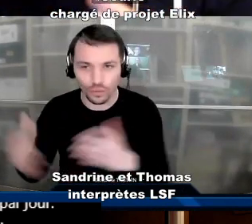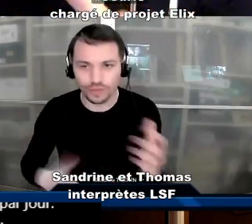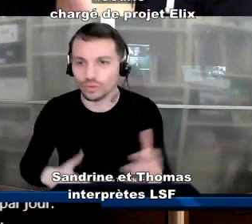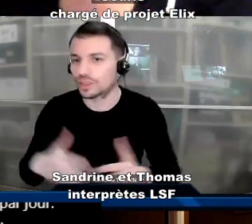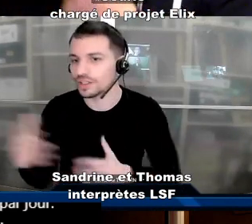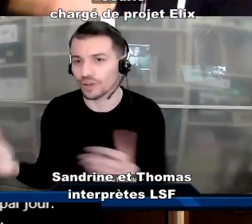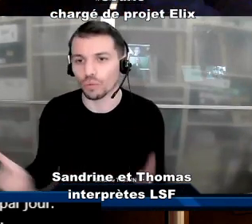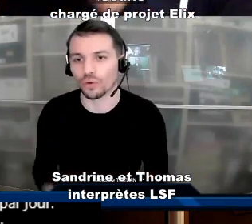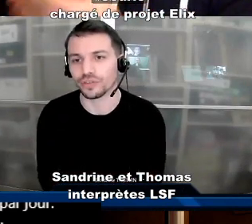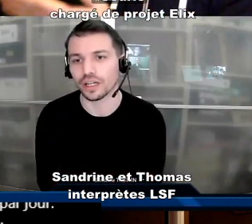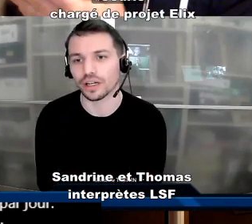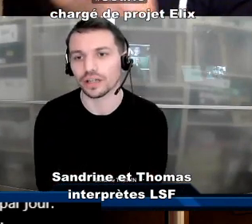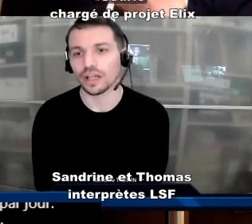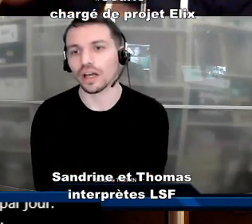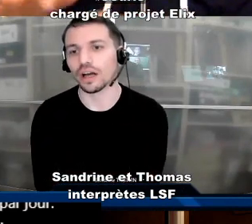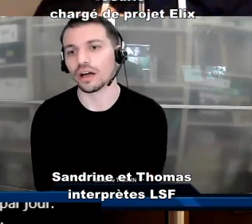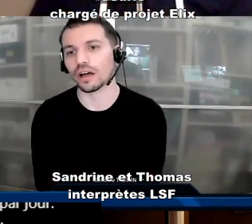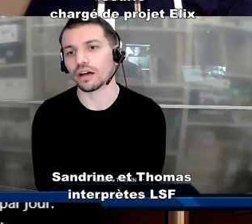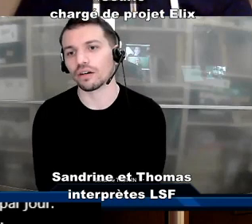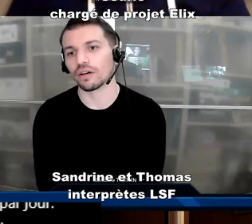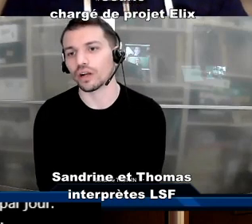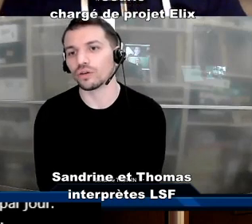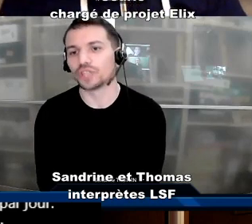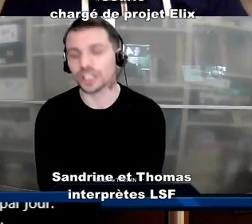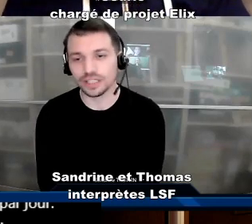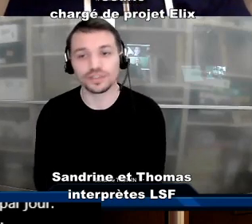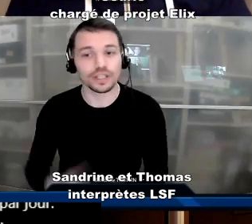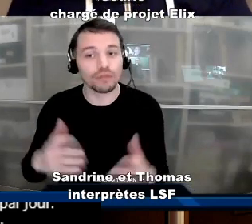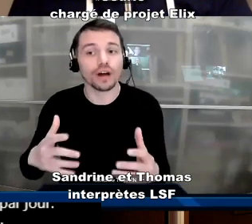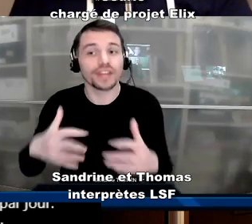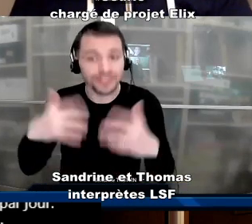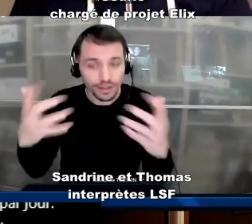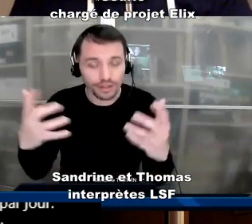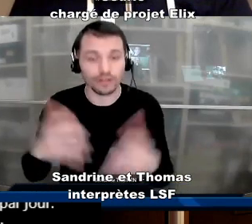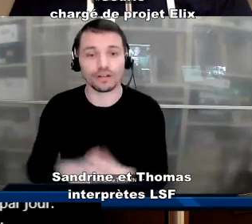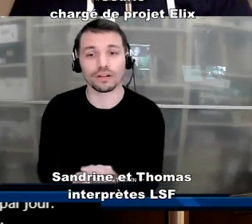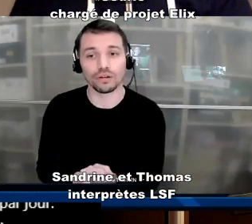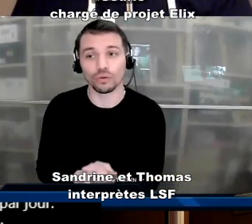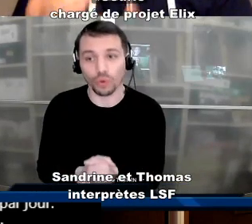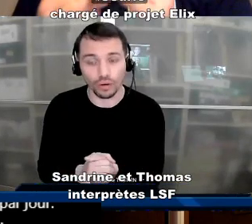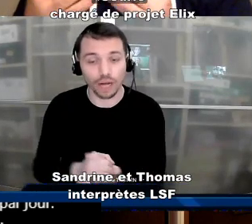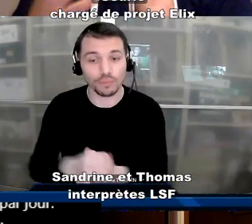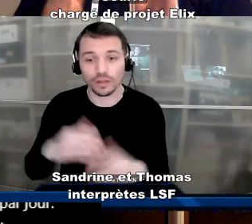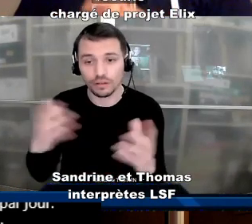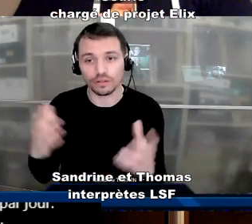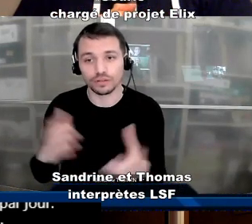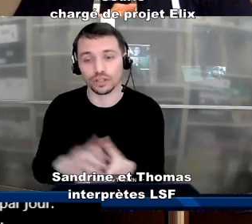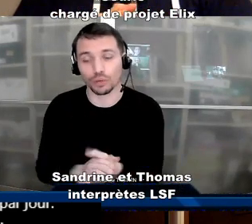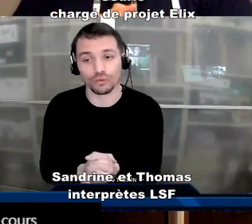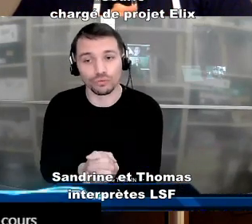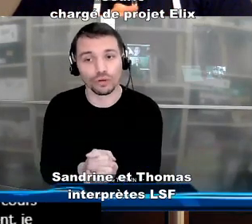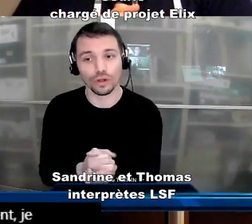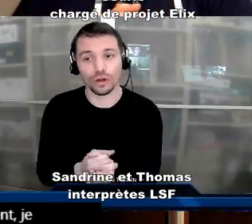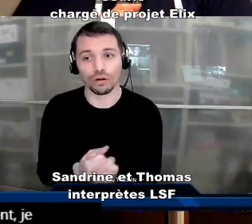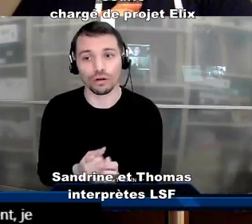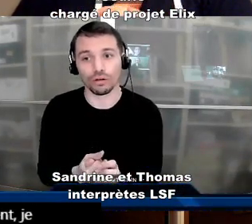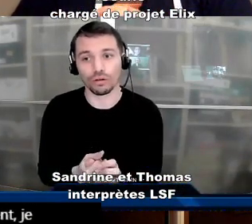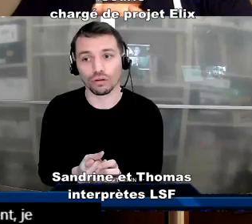les différents niveaux, les différents profils. Voilà, l'objectif, c'est d'atteindre le programme, hein, ce qui est